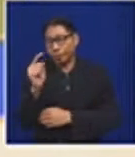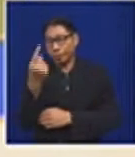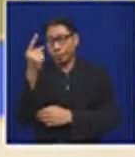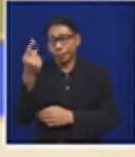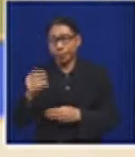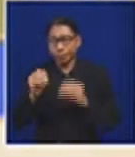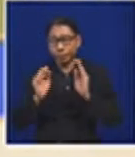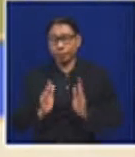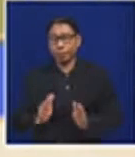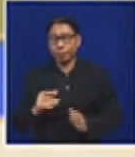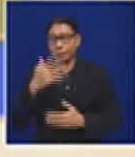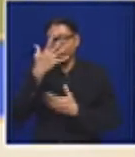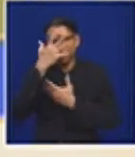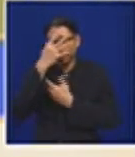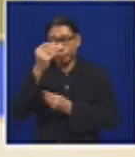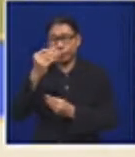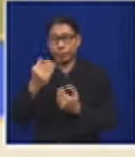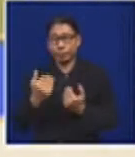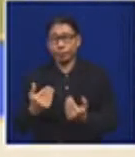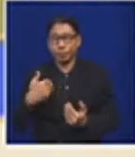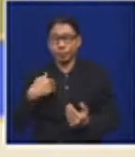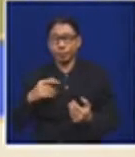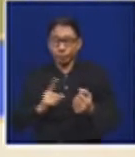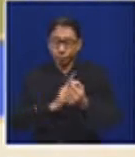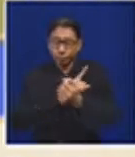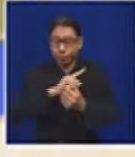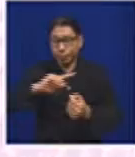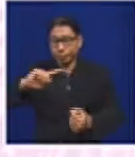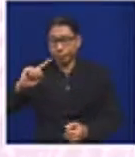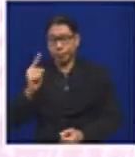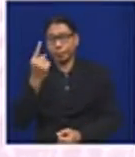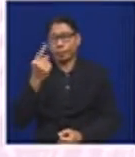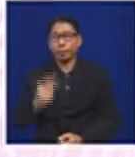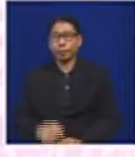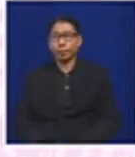คอเพลงได้อัปเดตกันในช่วงนี้เลยค่ะเพลงใหม่ MV ร้อนค่ะ